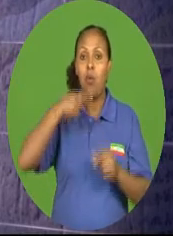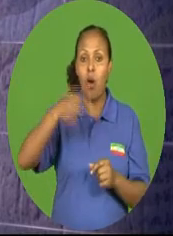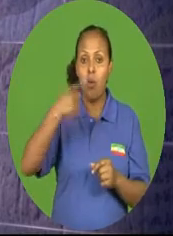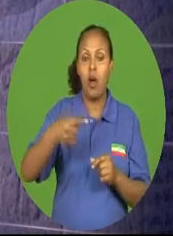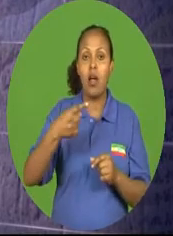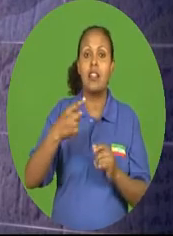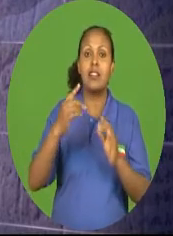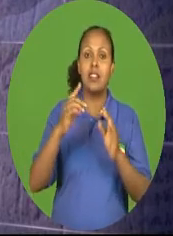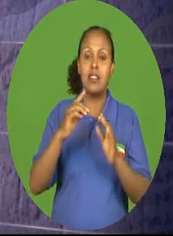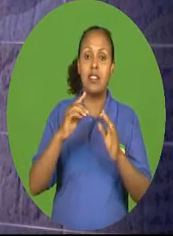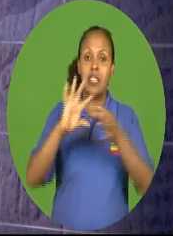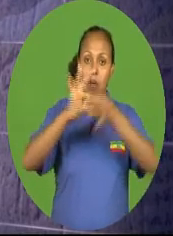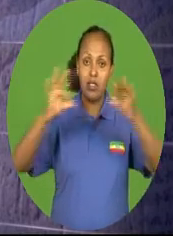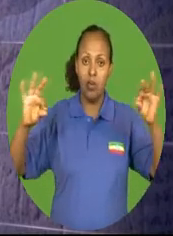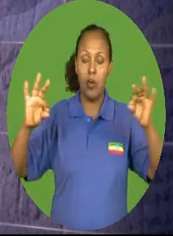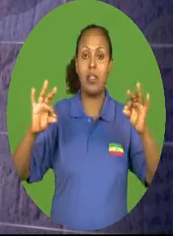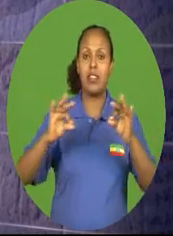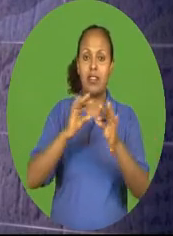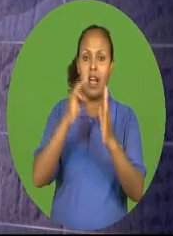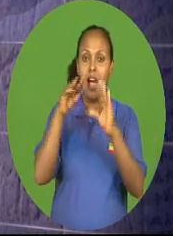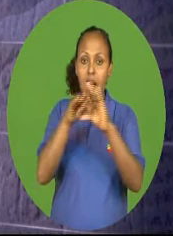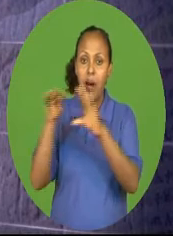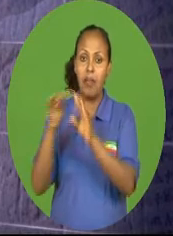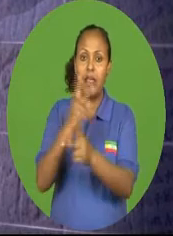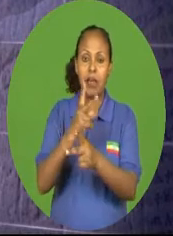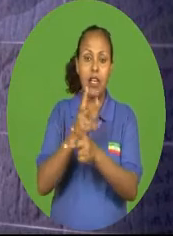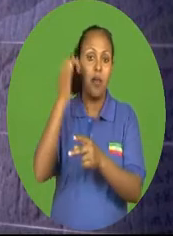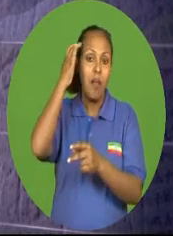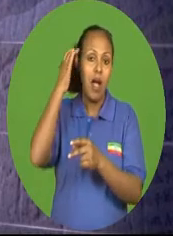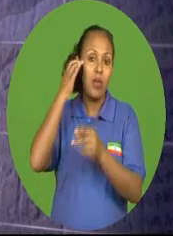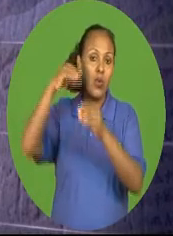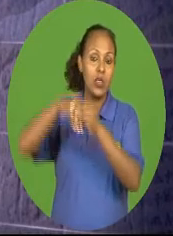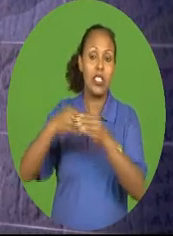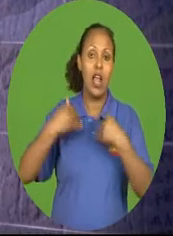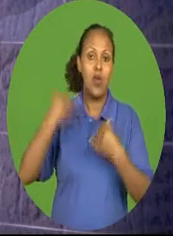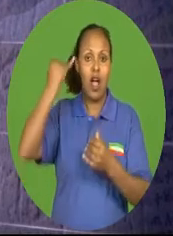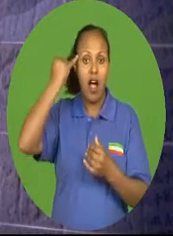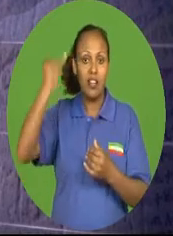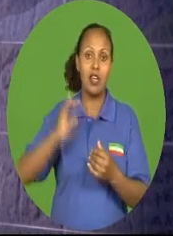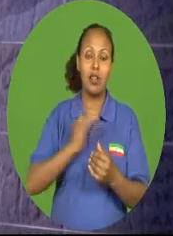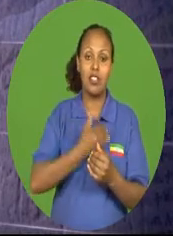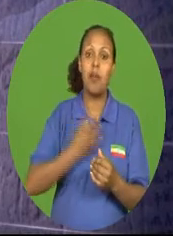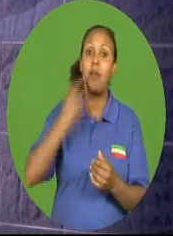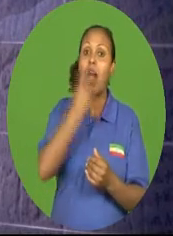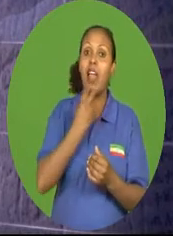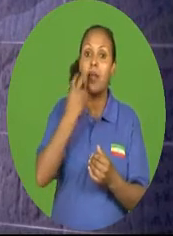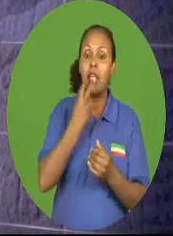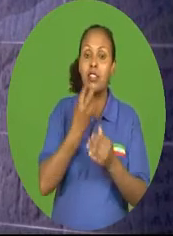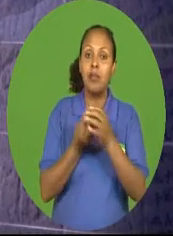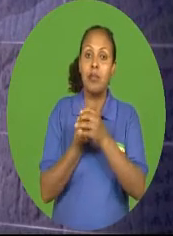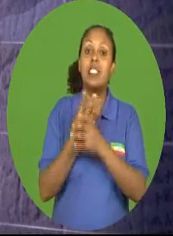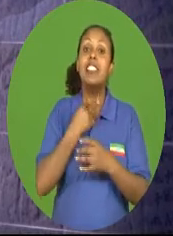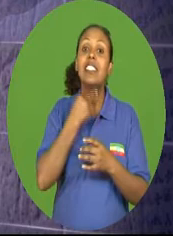ቋንቋ ሰዋሰዋዊና አገባባዊ ስርዓት ጠብቀን በአእምሮ ያለውን ሐሳባችንን